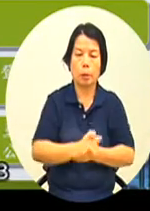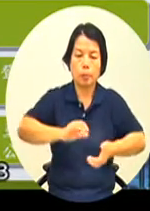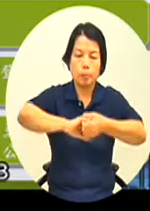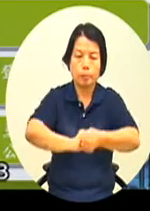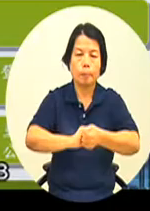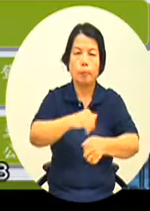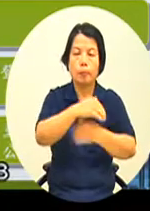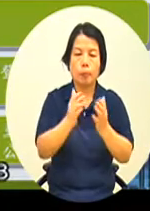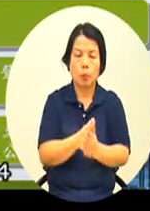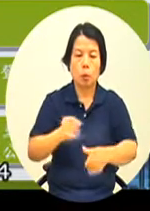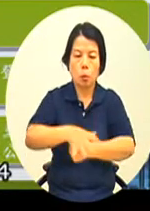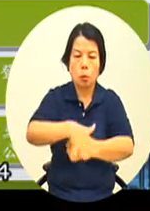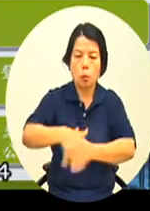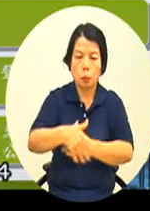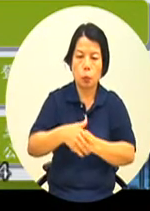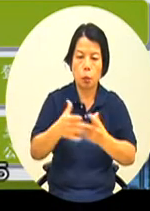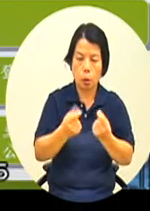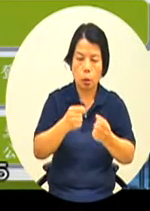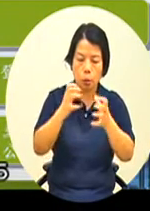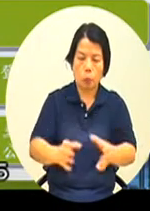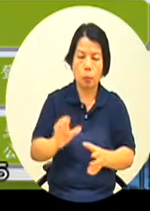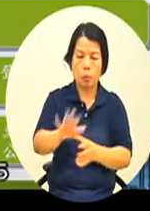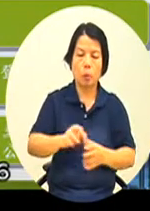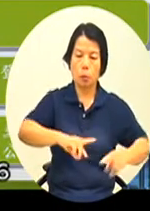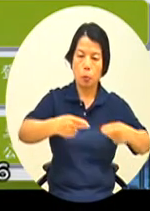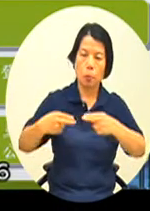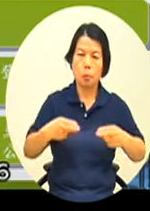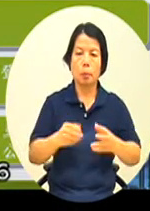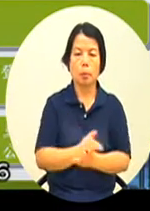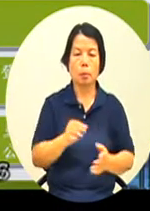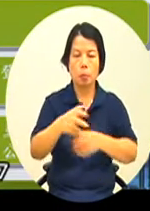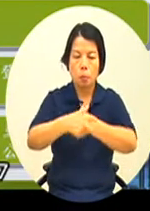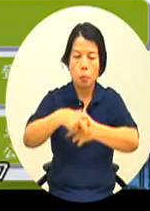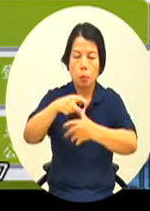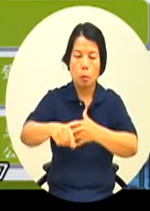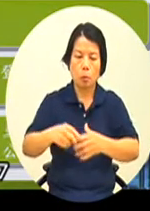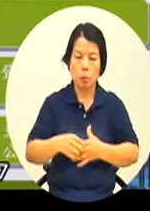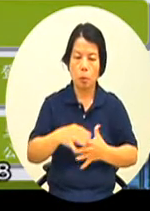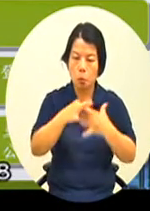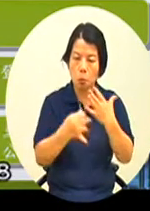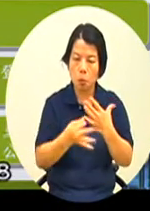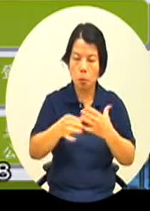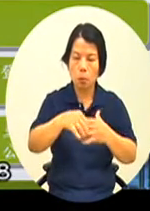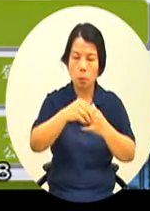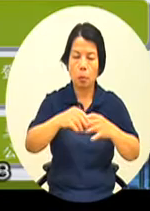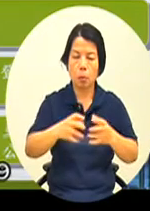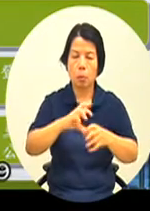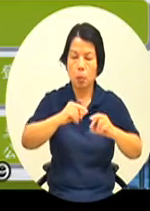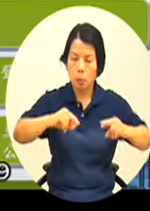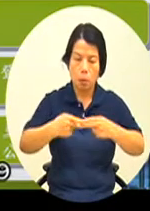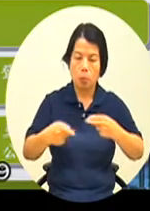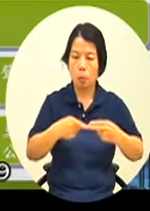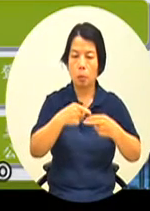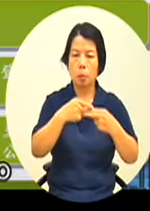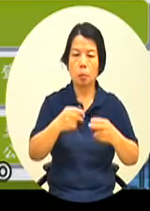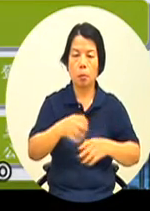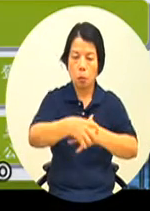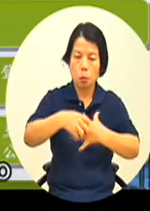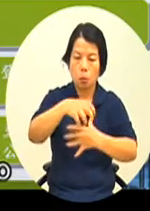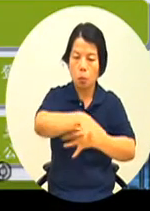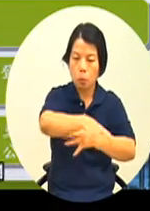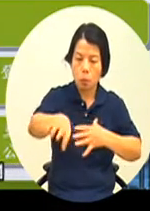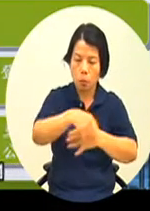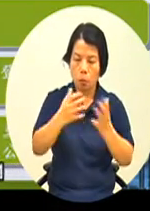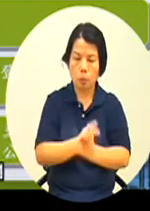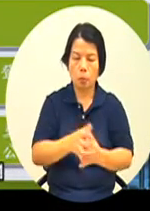热研究中心的组织编制，另外也修正了卫生局的组织编制，及修正了卫生局的各卫生所的组织编